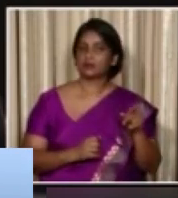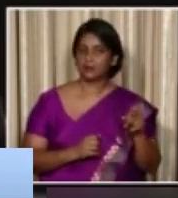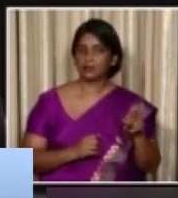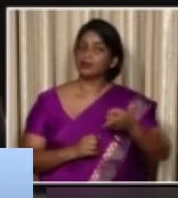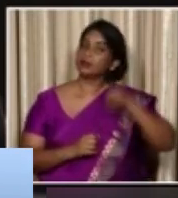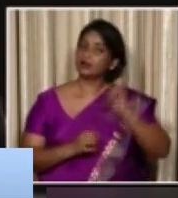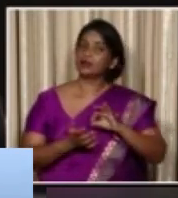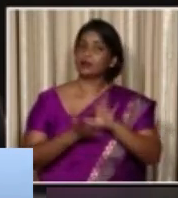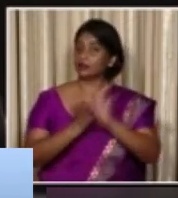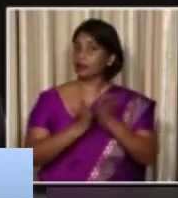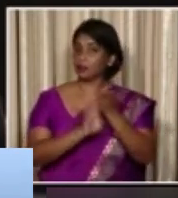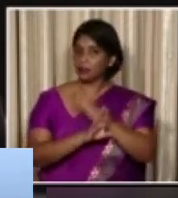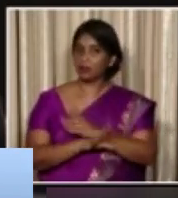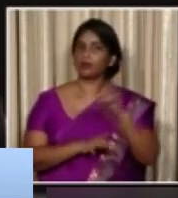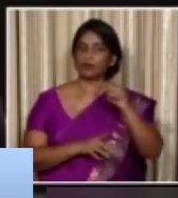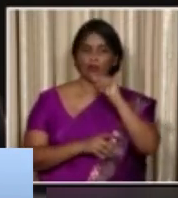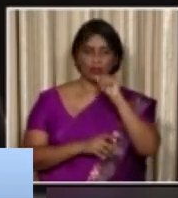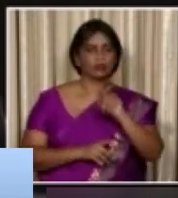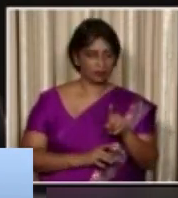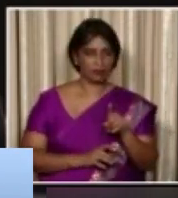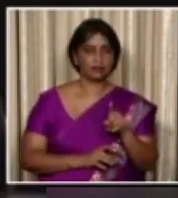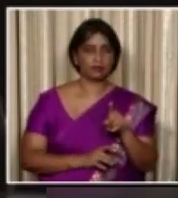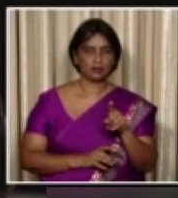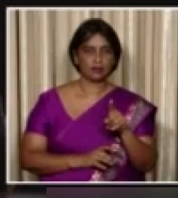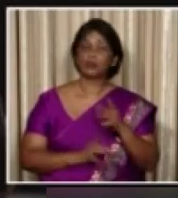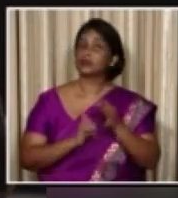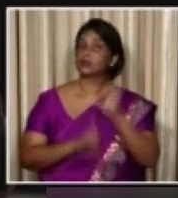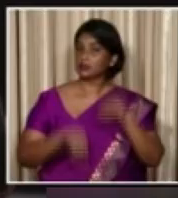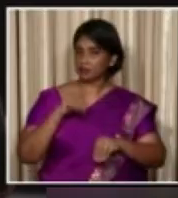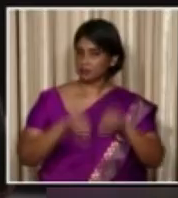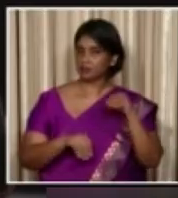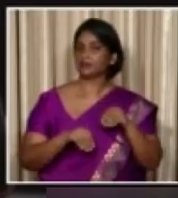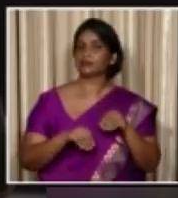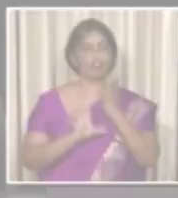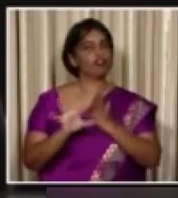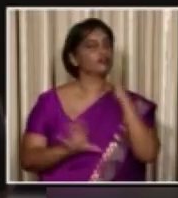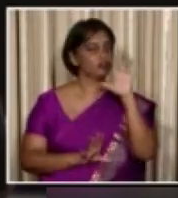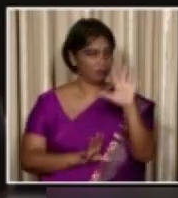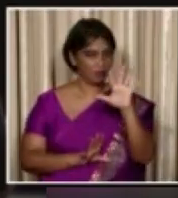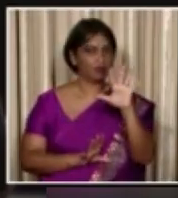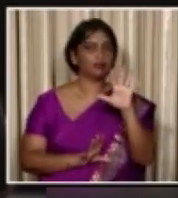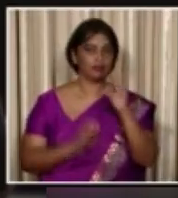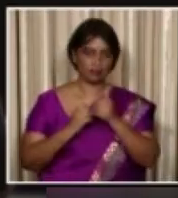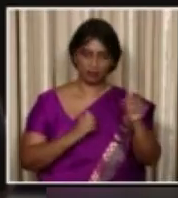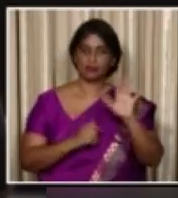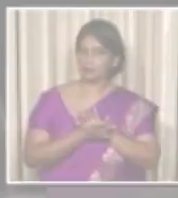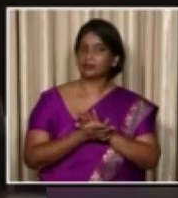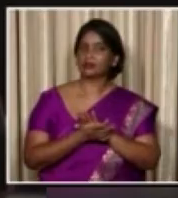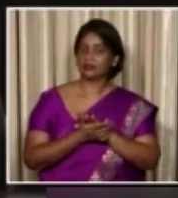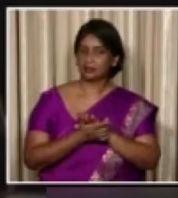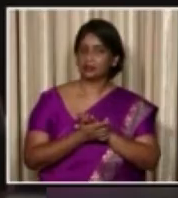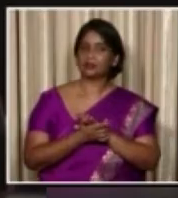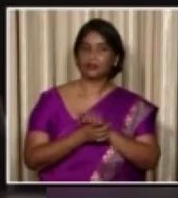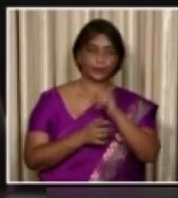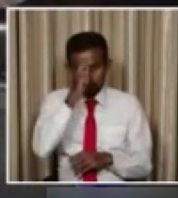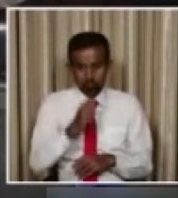තීන්දුව දීමටත් ප්‍රථම එතුමා ඉතා පැහැදිලිව ප්‍රකාශ කළා ජනාධිපති වර්ණය වසර 5යි පැවැත්විය යුතුයි කියන පණිවිඩය එතුමා